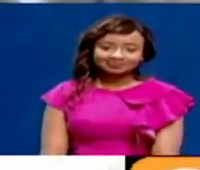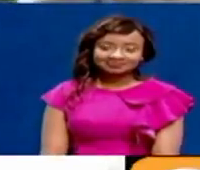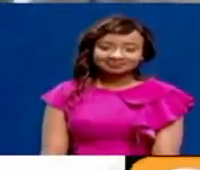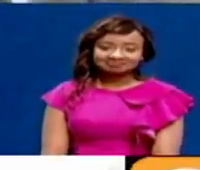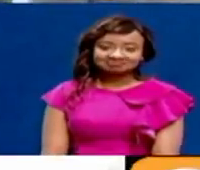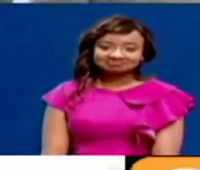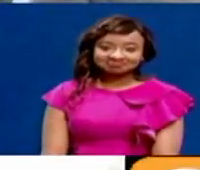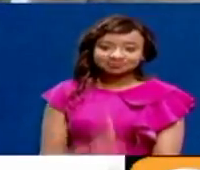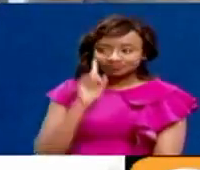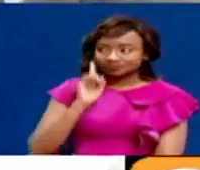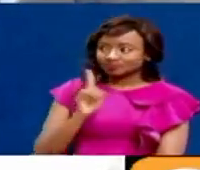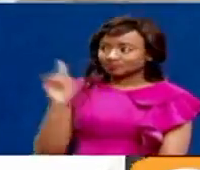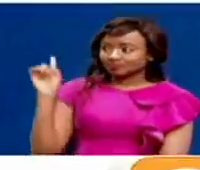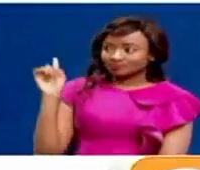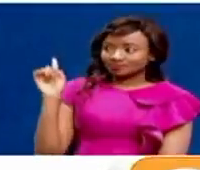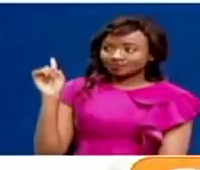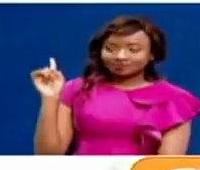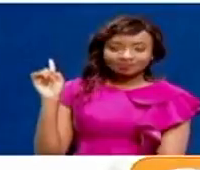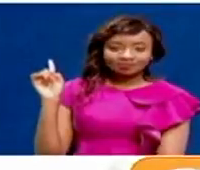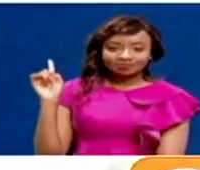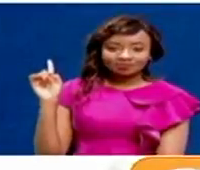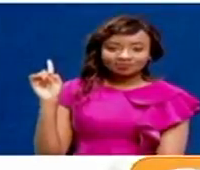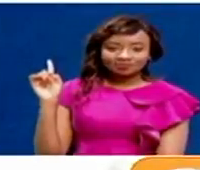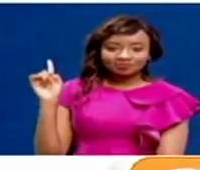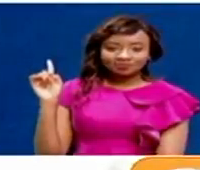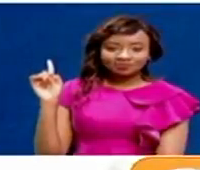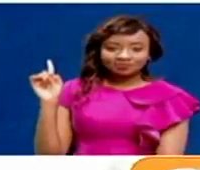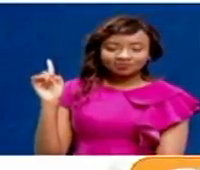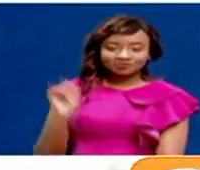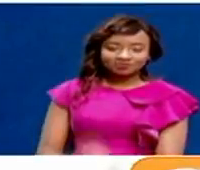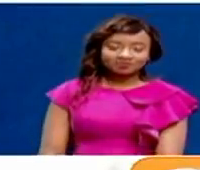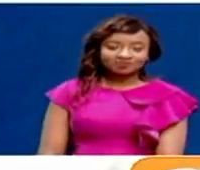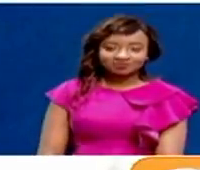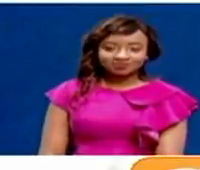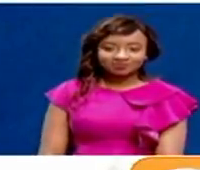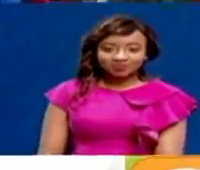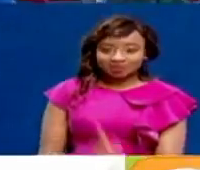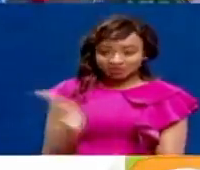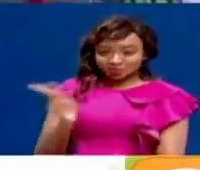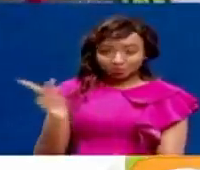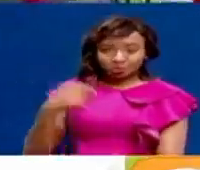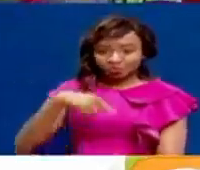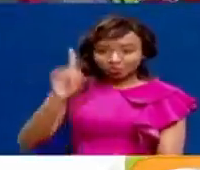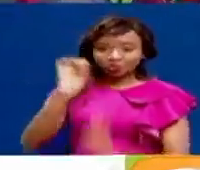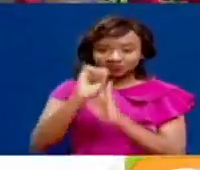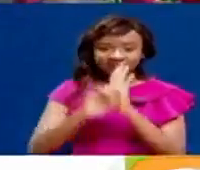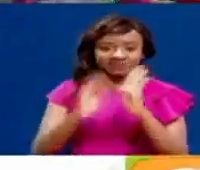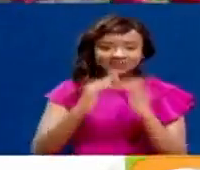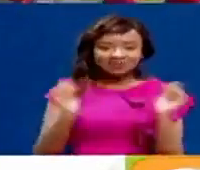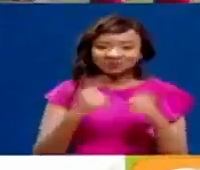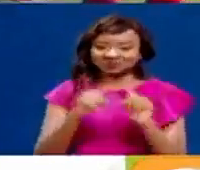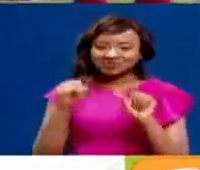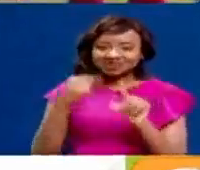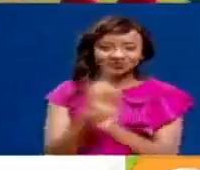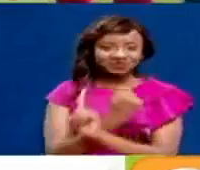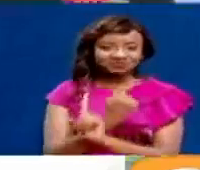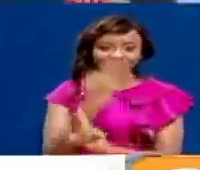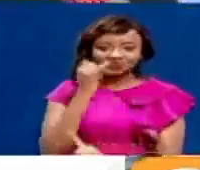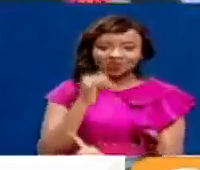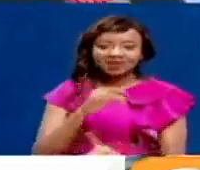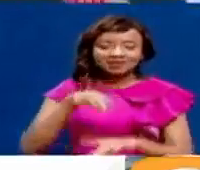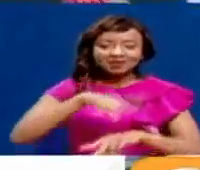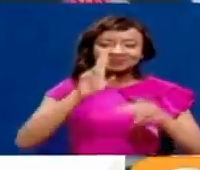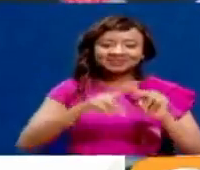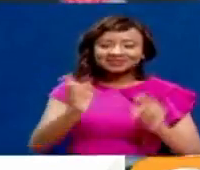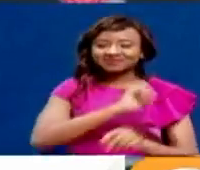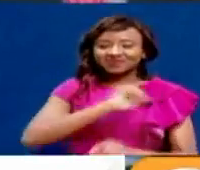Mama wa taifa Margaret Kenyatta na mkewe naibu wa rais Rachel Ruto walihudhuria hafla ya ikulu, ila wakati huu walikaa mbali